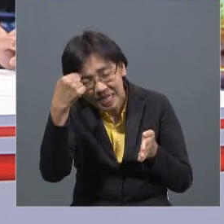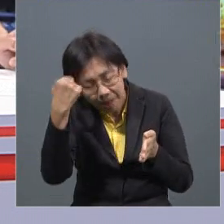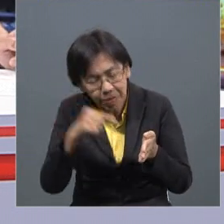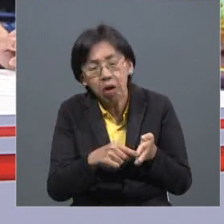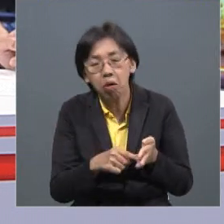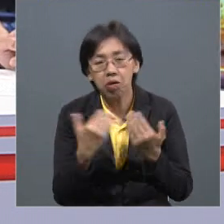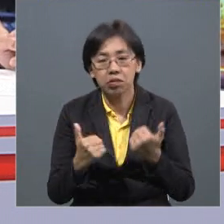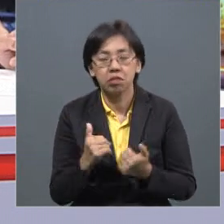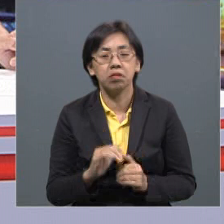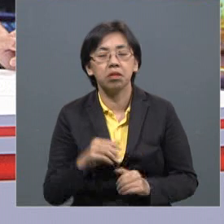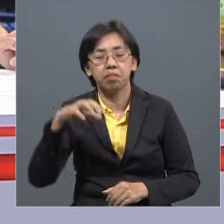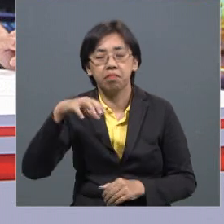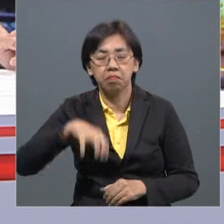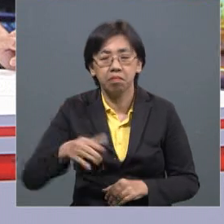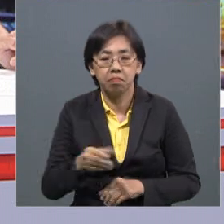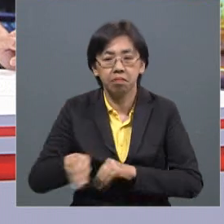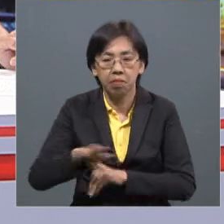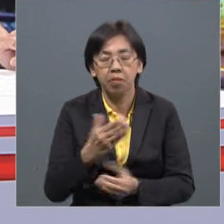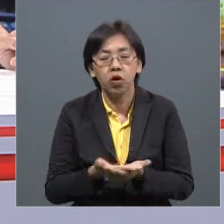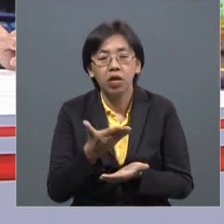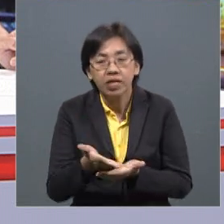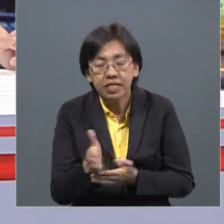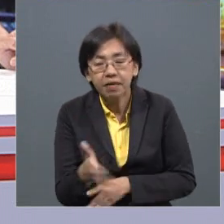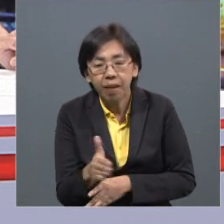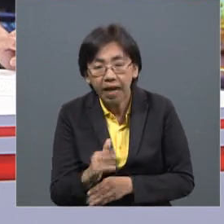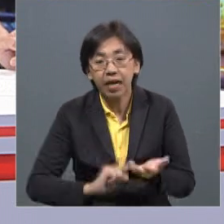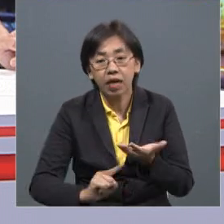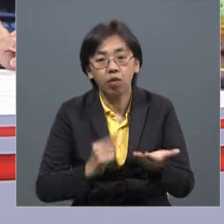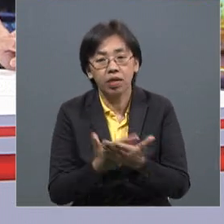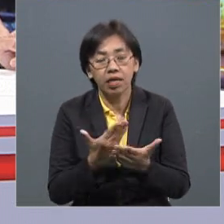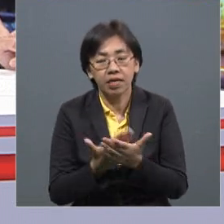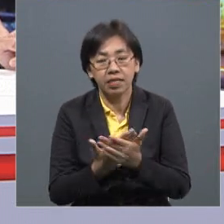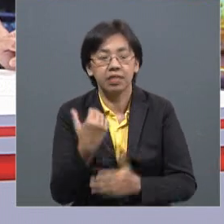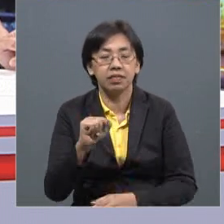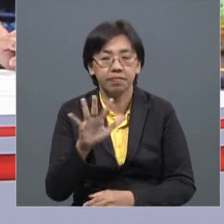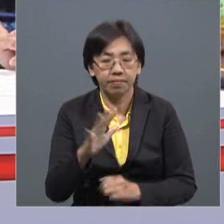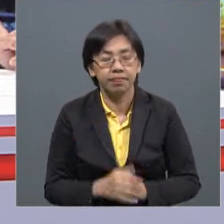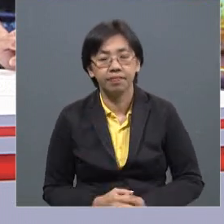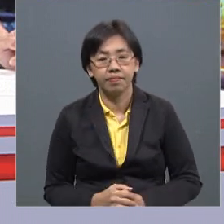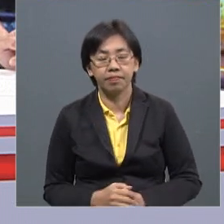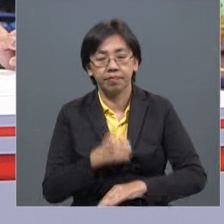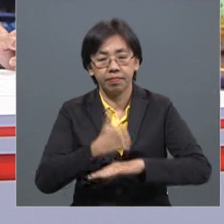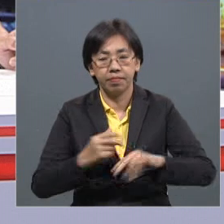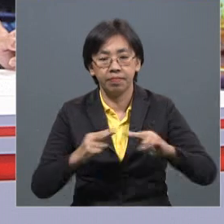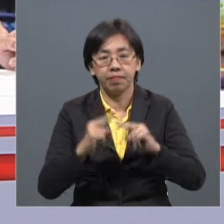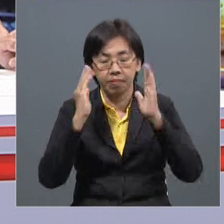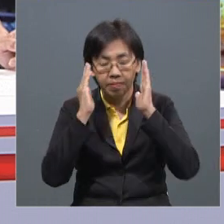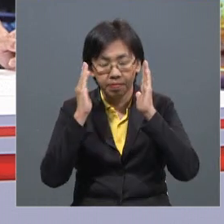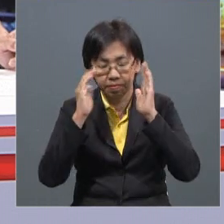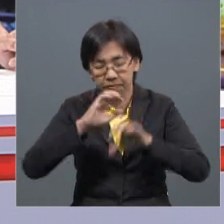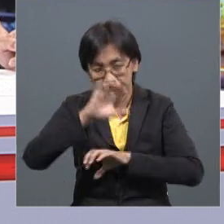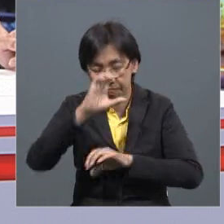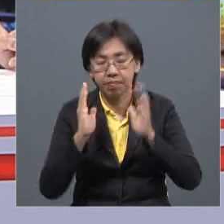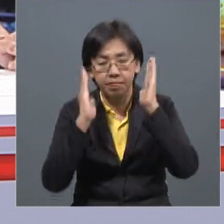ซื้อเลยนะครับกิโลกรัมละ 15บาทในทุกพื้นที่ที่พบการระบาดซึ่งวันนี้ทางรัฐมนตรีว่าการกระทรวงมหาดไทยเนี่ยลงพื้นที่ไปที่